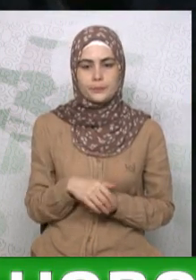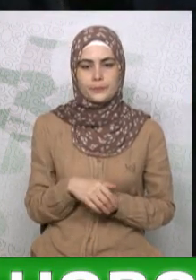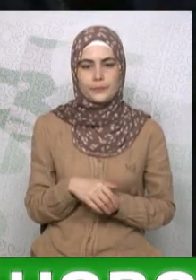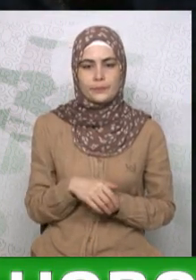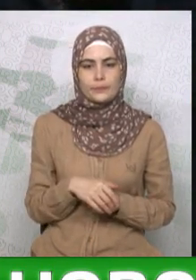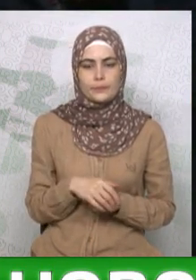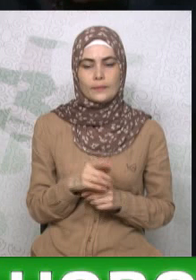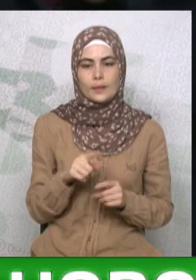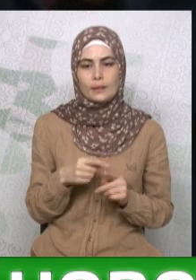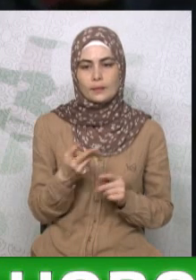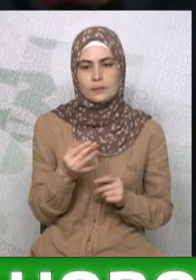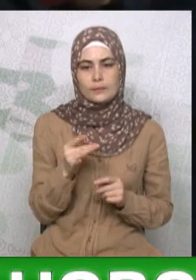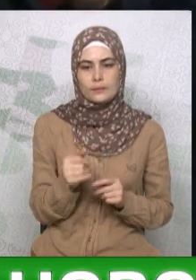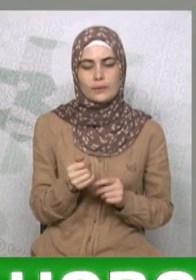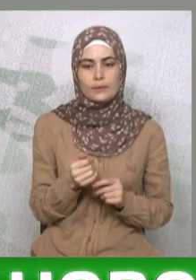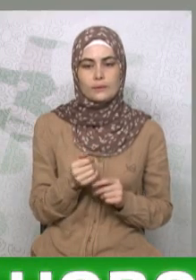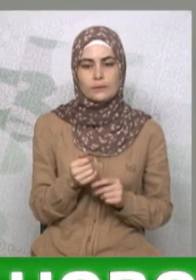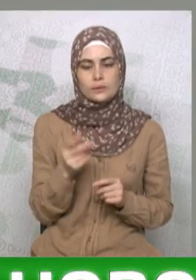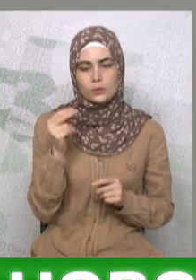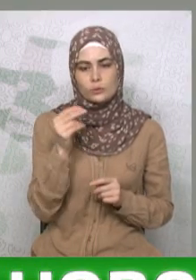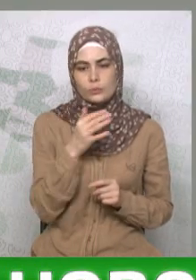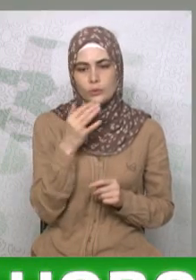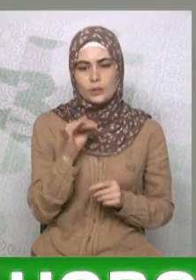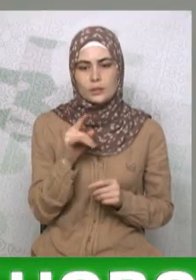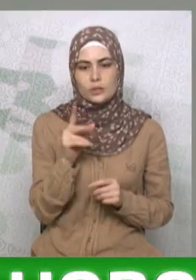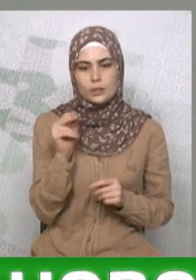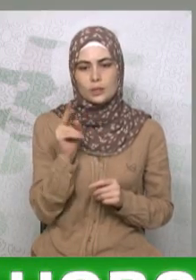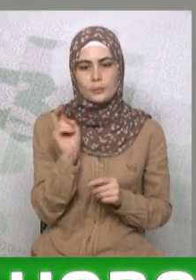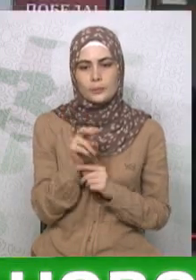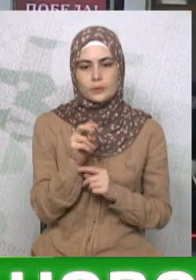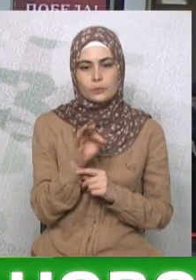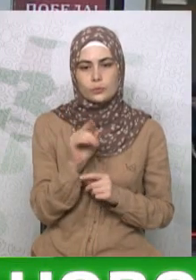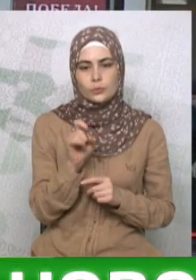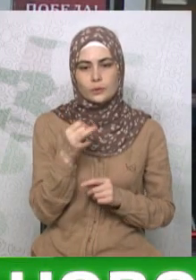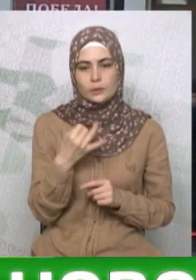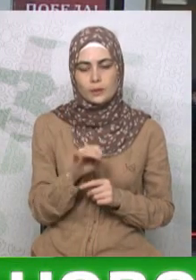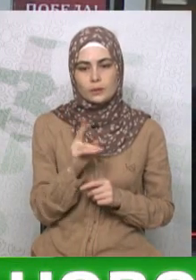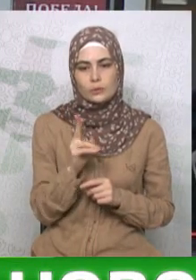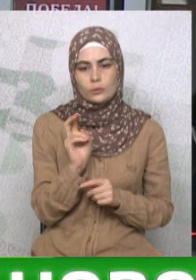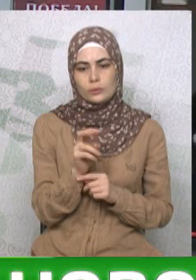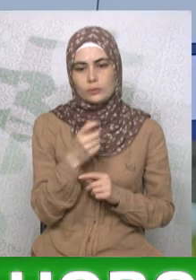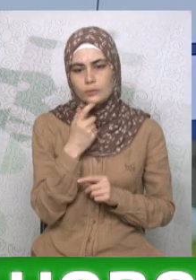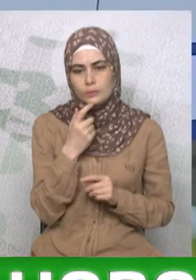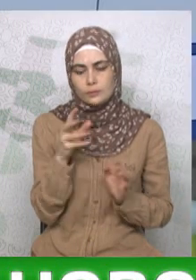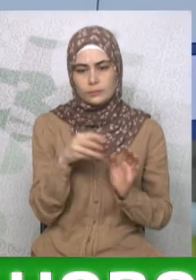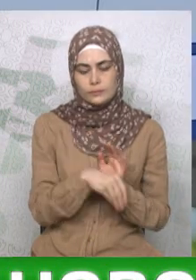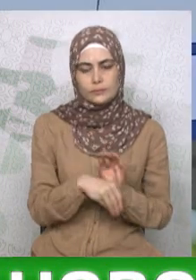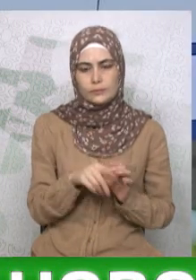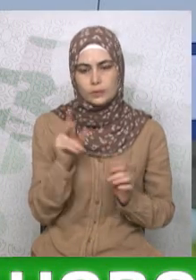эта цифра, она складывается из числа посещений наших музеев. Туда же входит